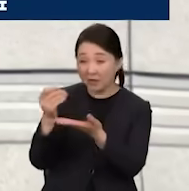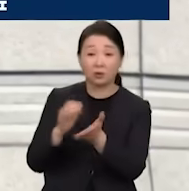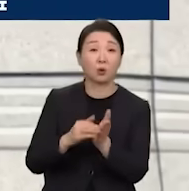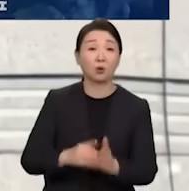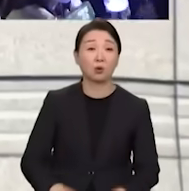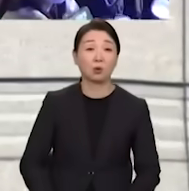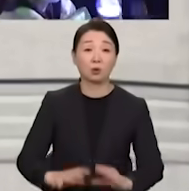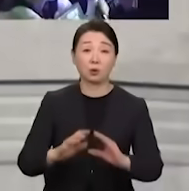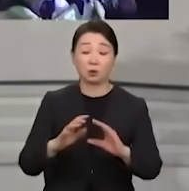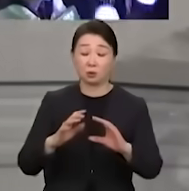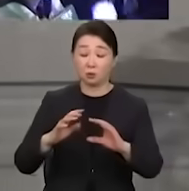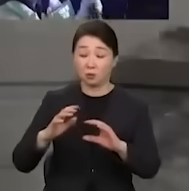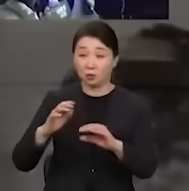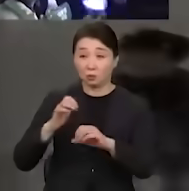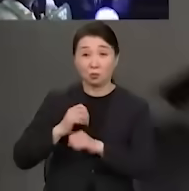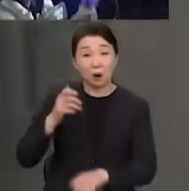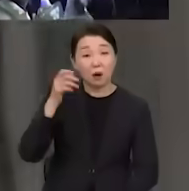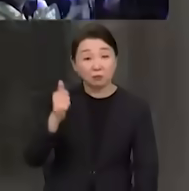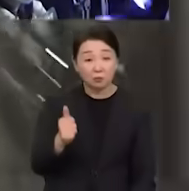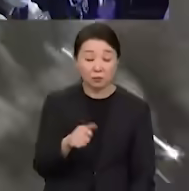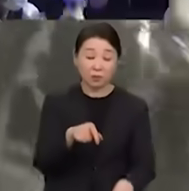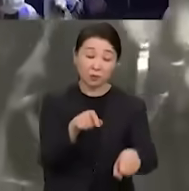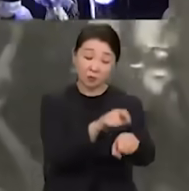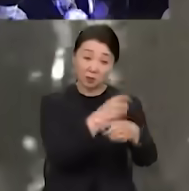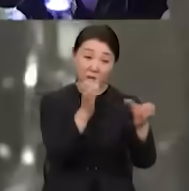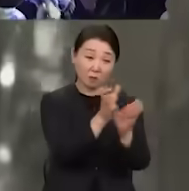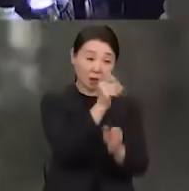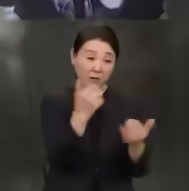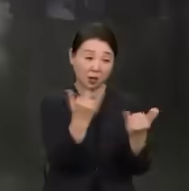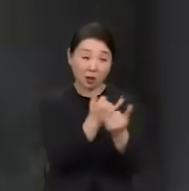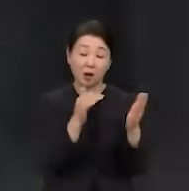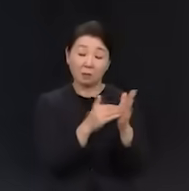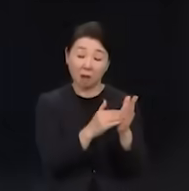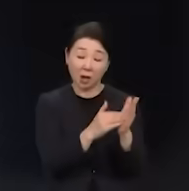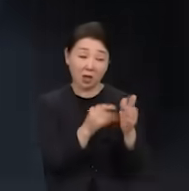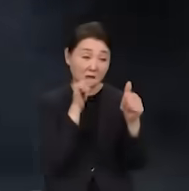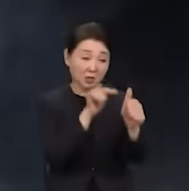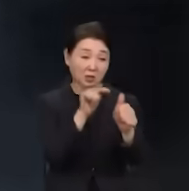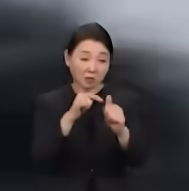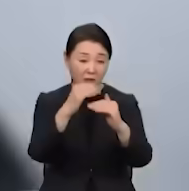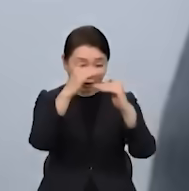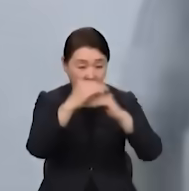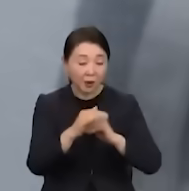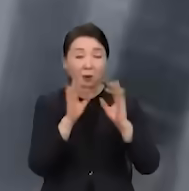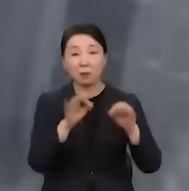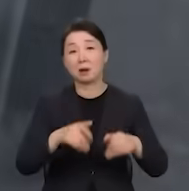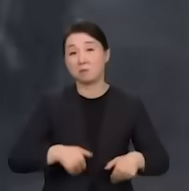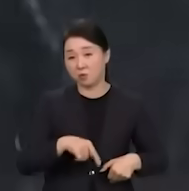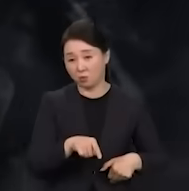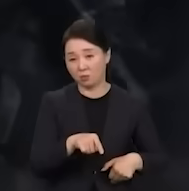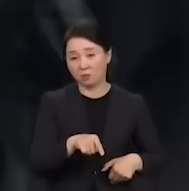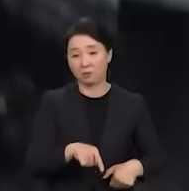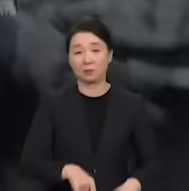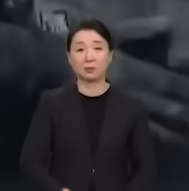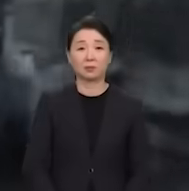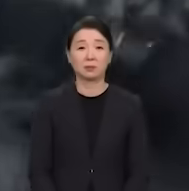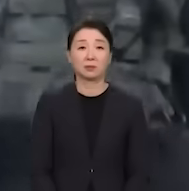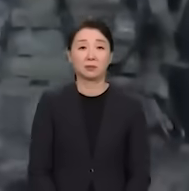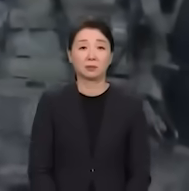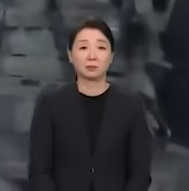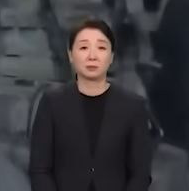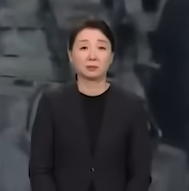당시 국방부와 특전사 사이 연락 내용과 작전 지시 등을 면밀히 살펴봐야 하는 이유입니다. JTBC